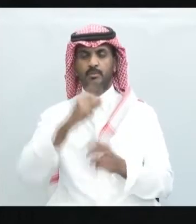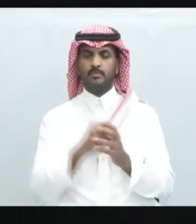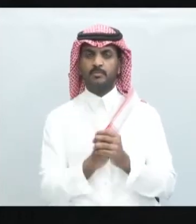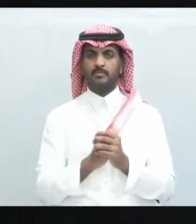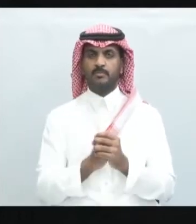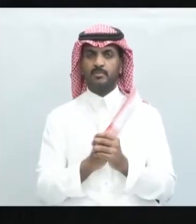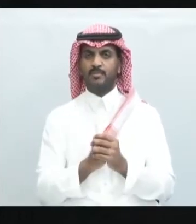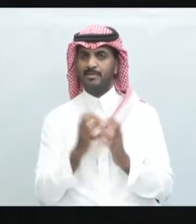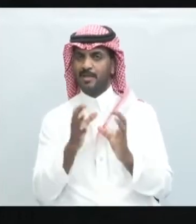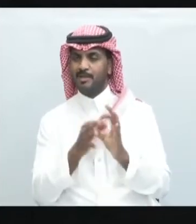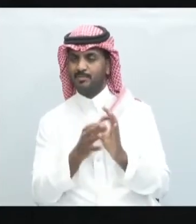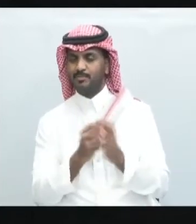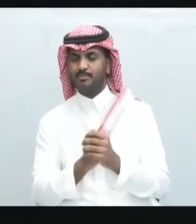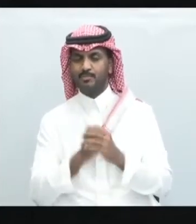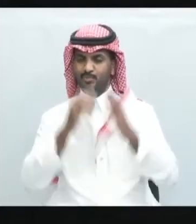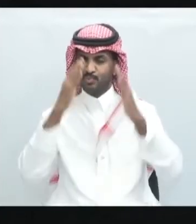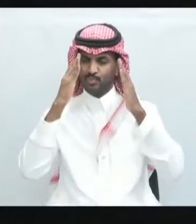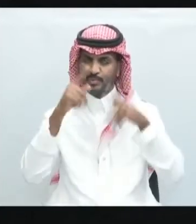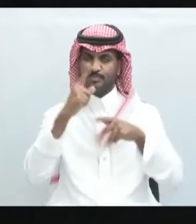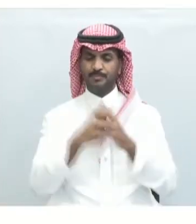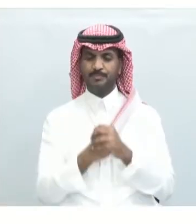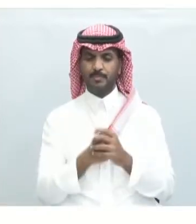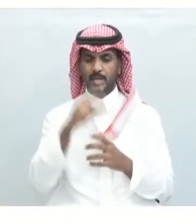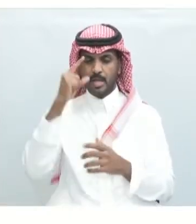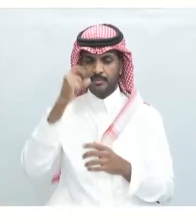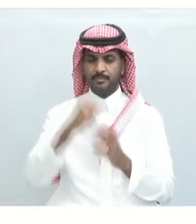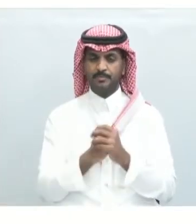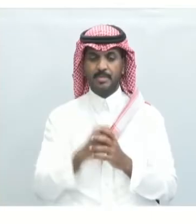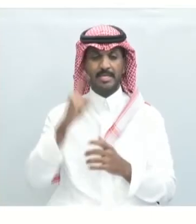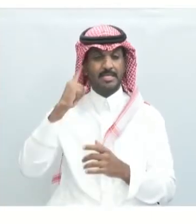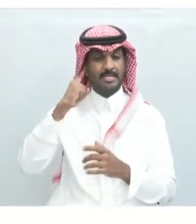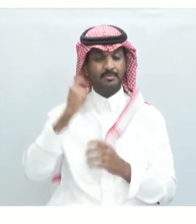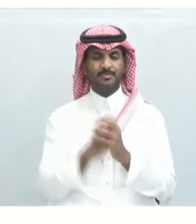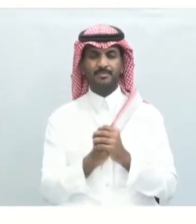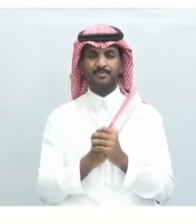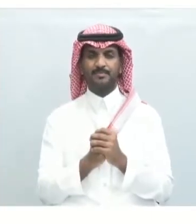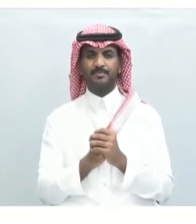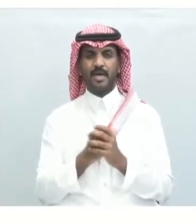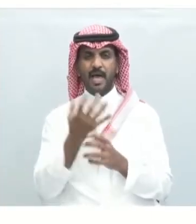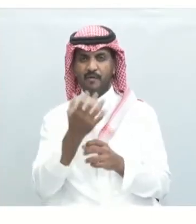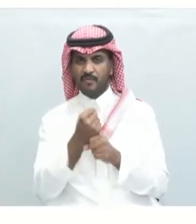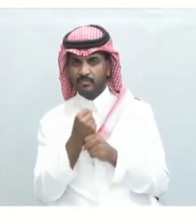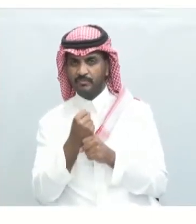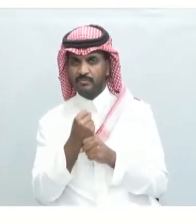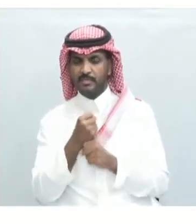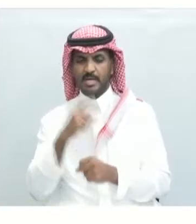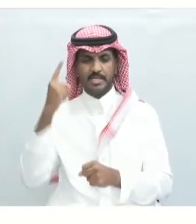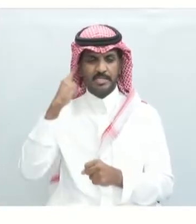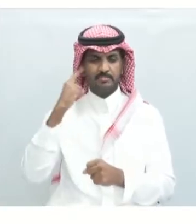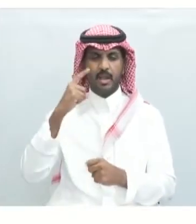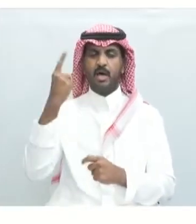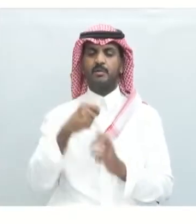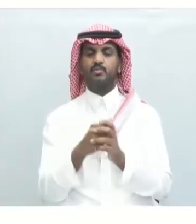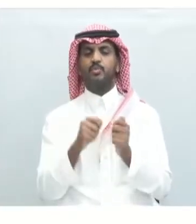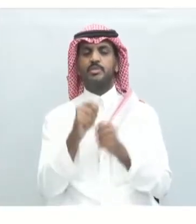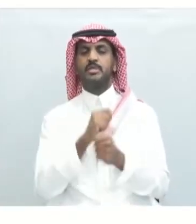ما يتعلق بشكر نعمه البصر ناتي الى نعمه الاخرى السمع ان احفظه هذا السمع من ان اسمع الحرام